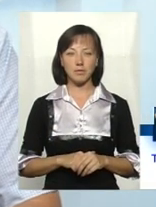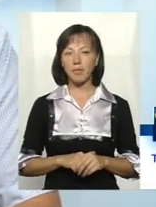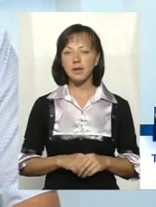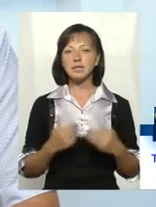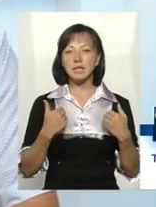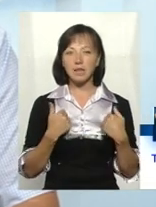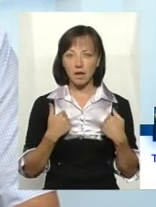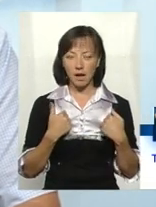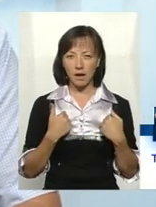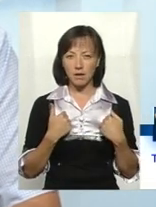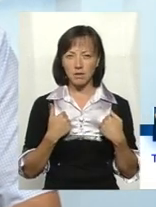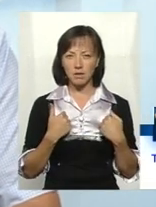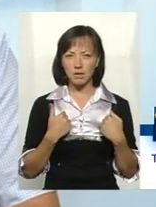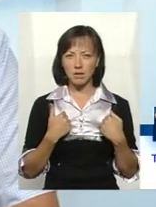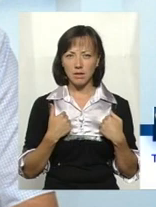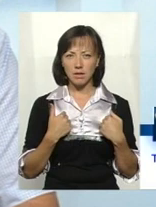Я виключила телефон,